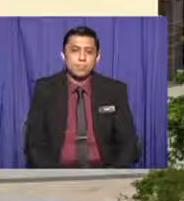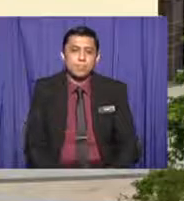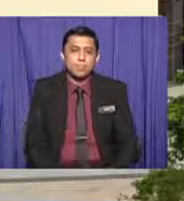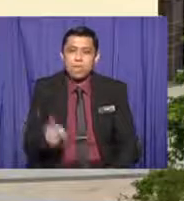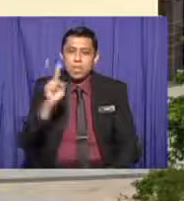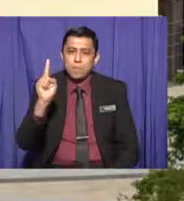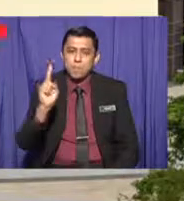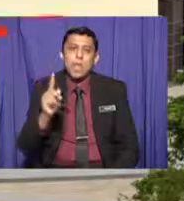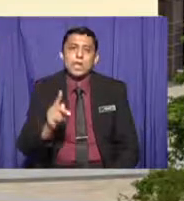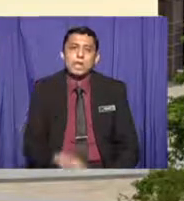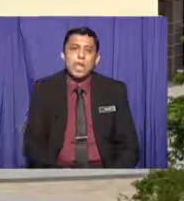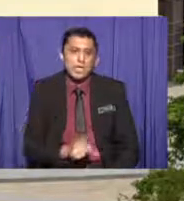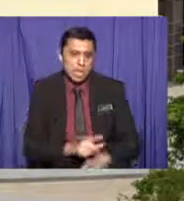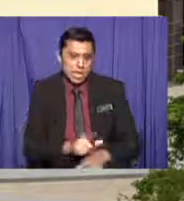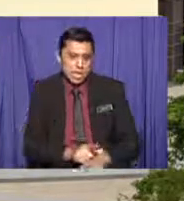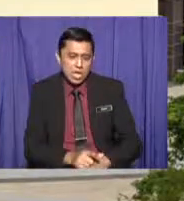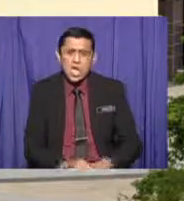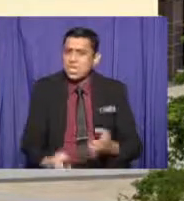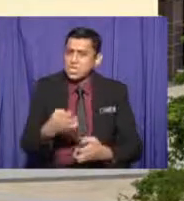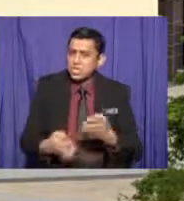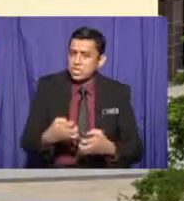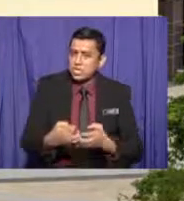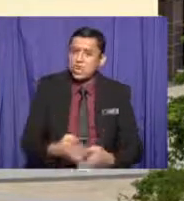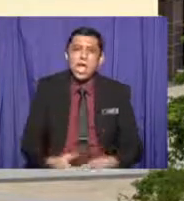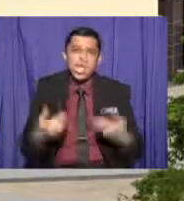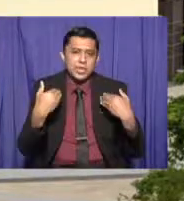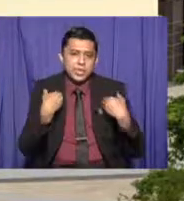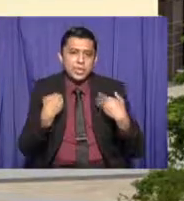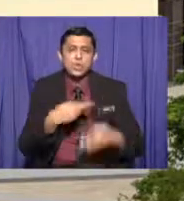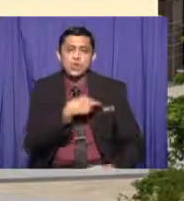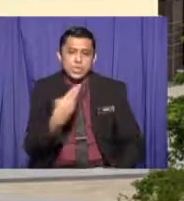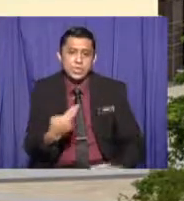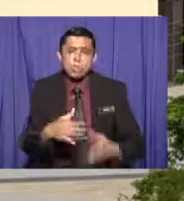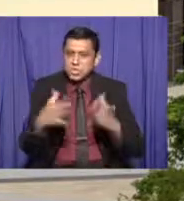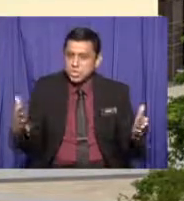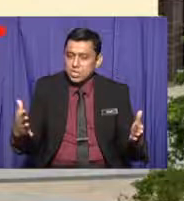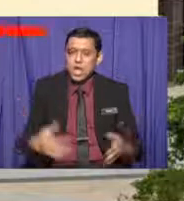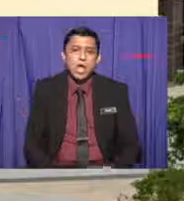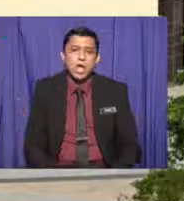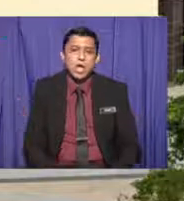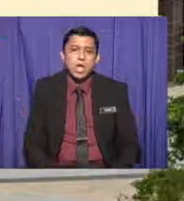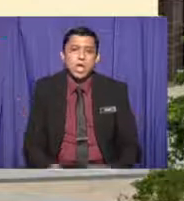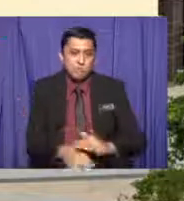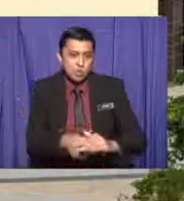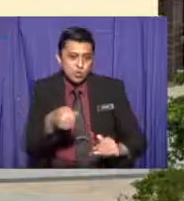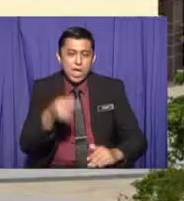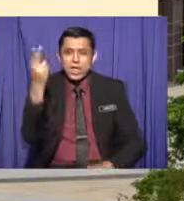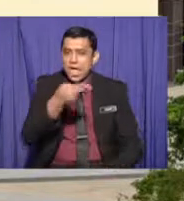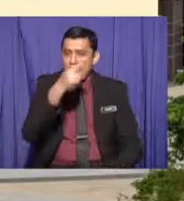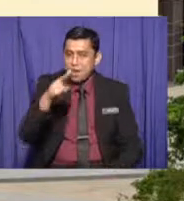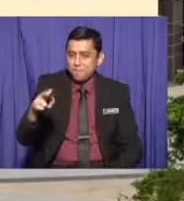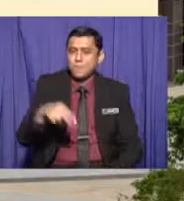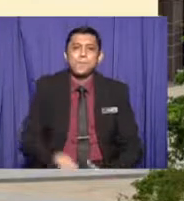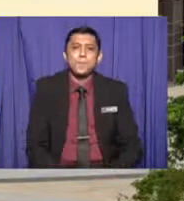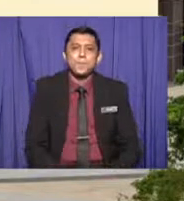Manakala, industri import akan mengalami kerugian besar kerana penyeludupan haram.